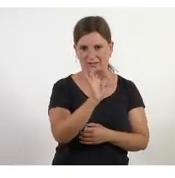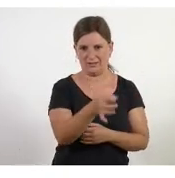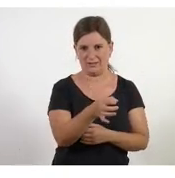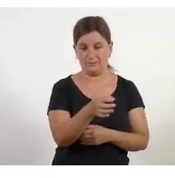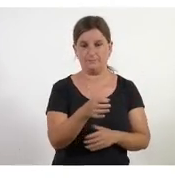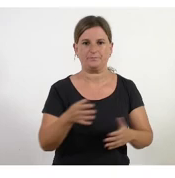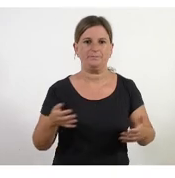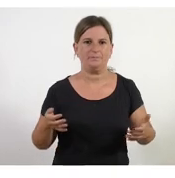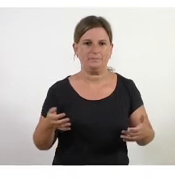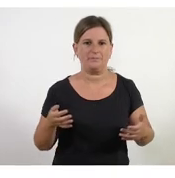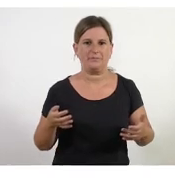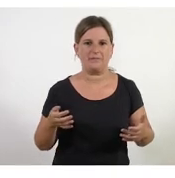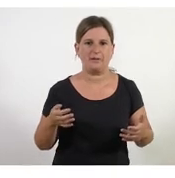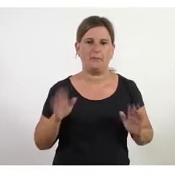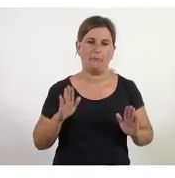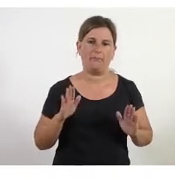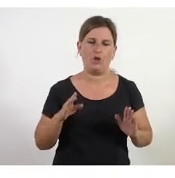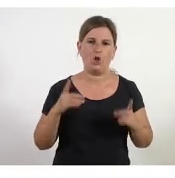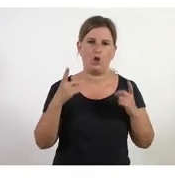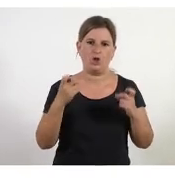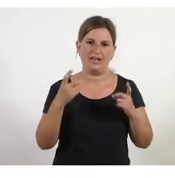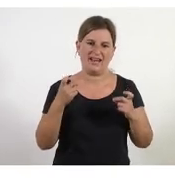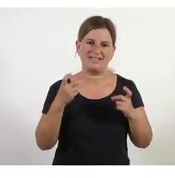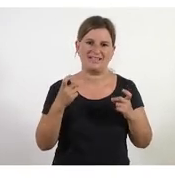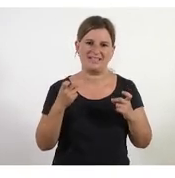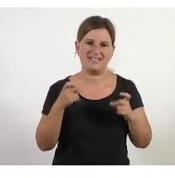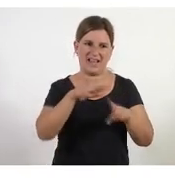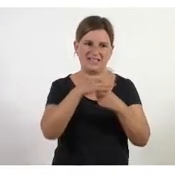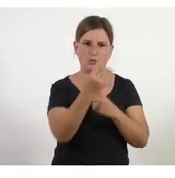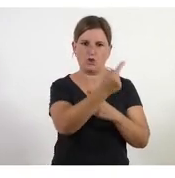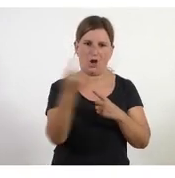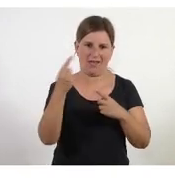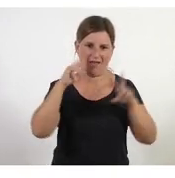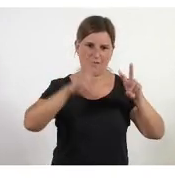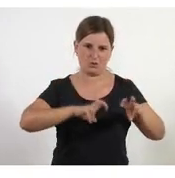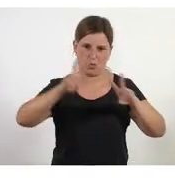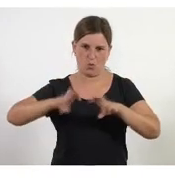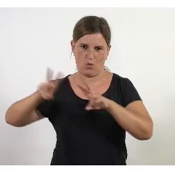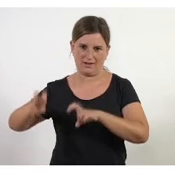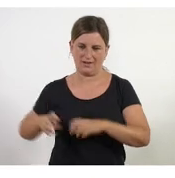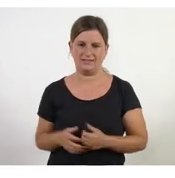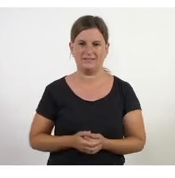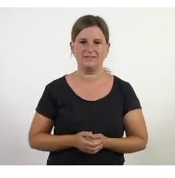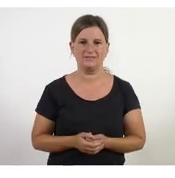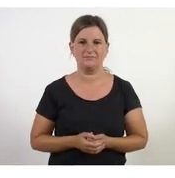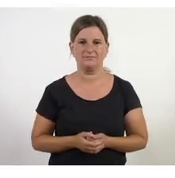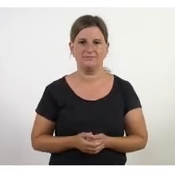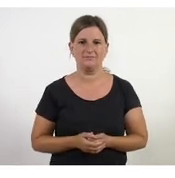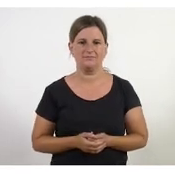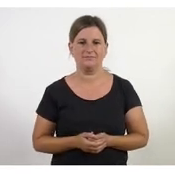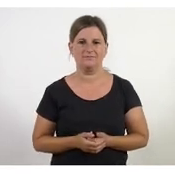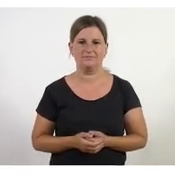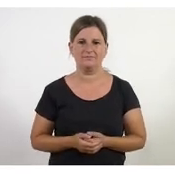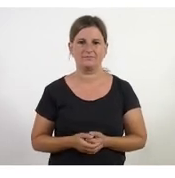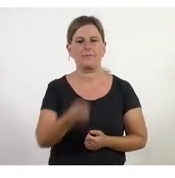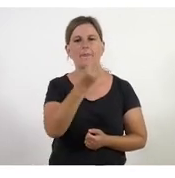explicació molt més gran i que requeriria conèixer cada cas en particular. Mm-hmm. Seguint una mica amb